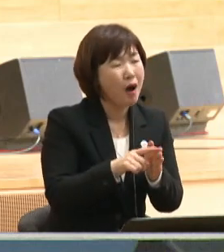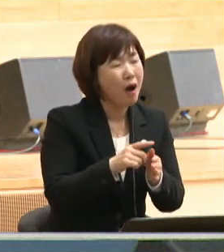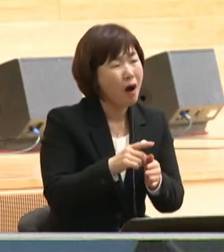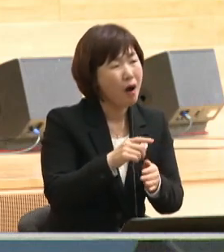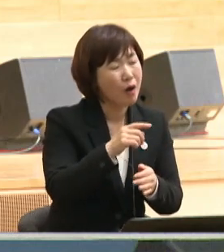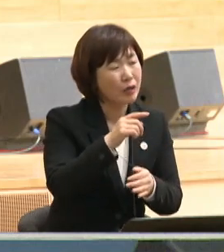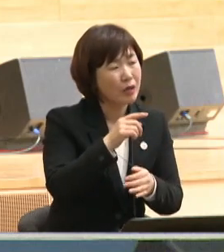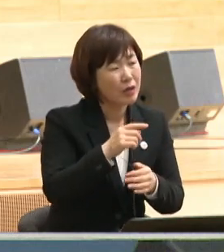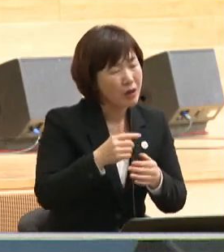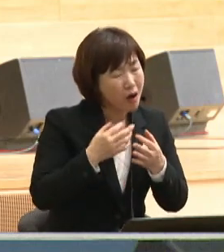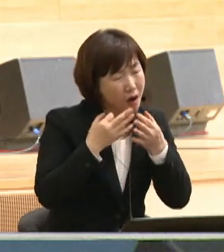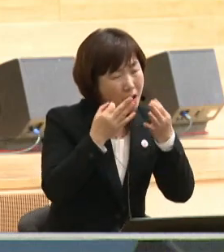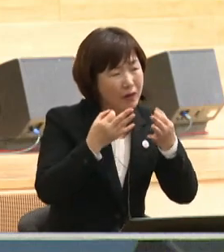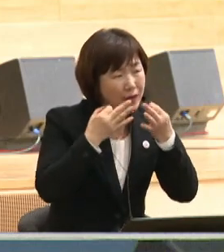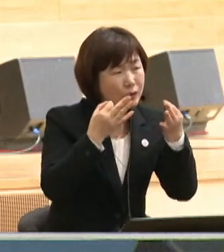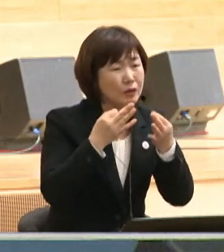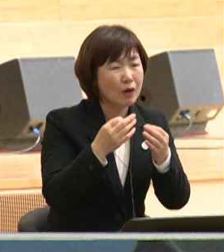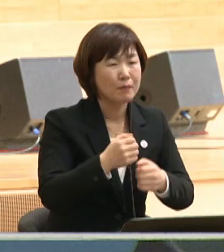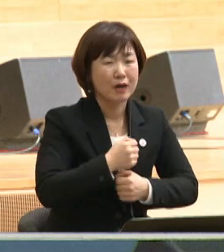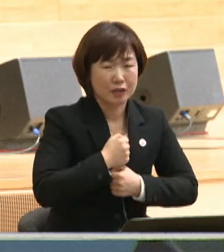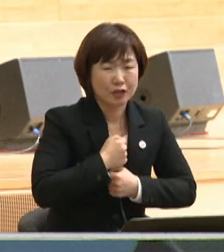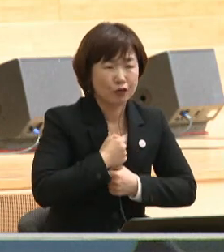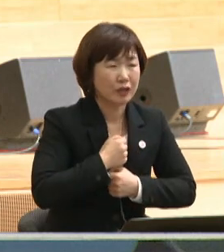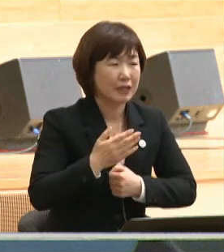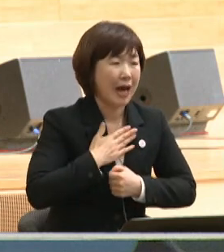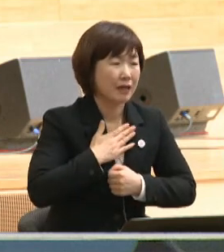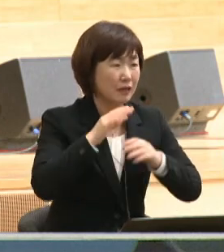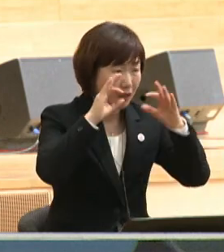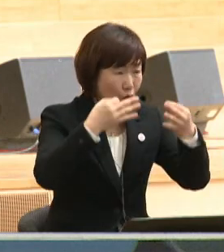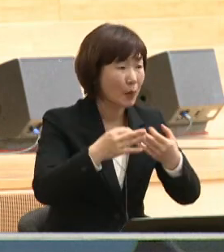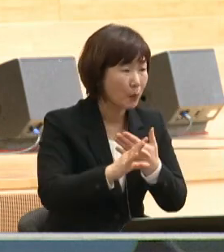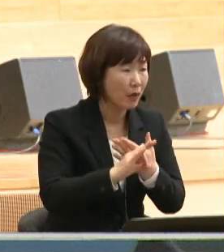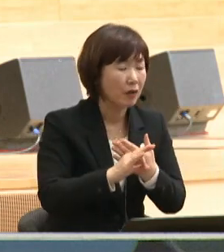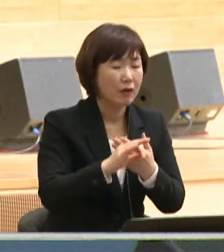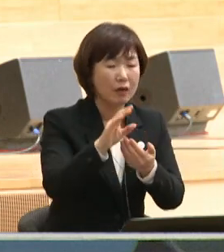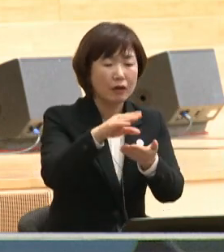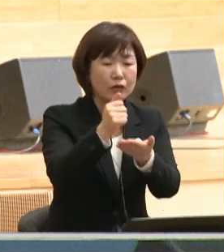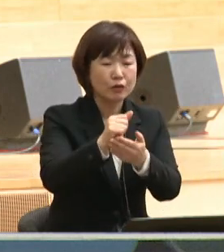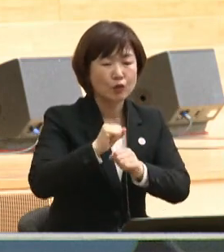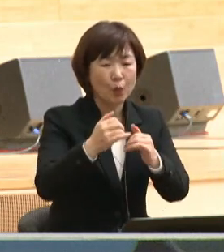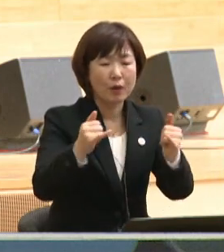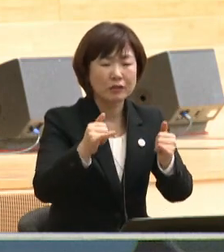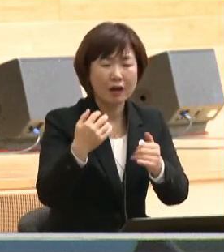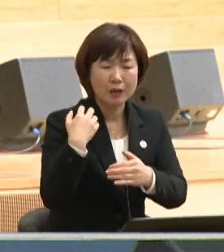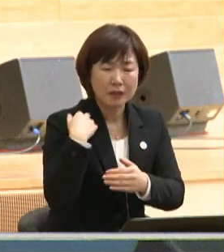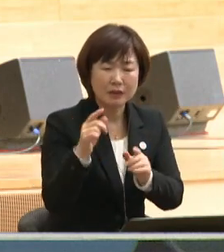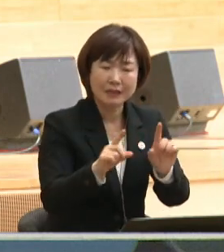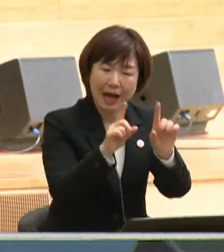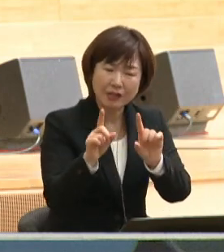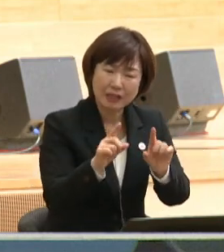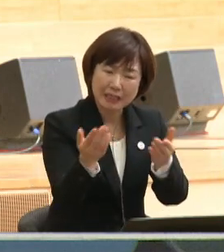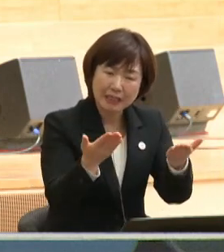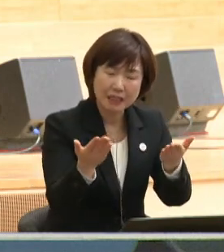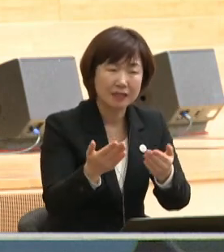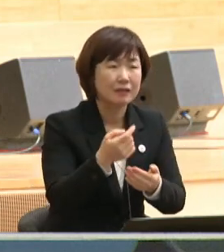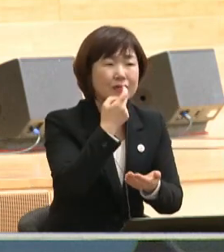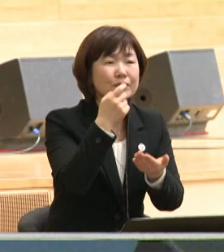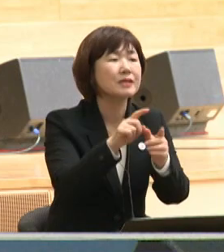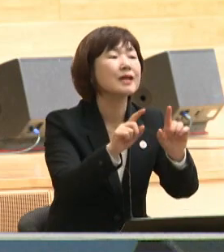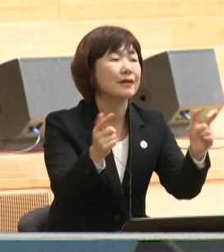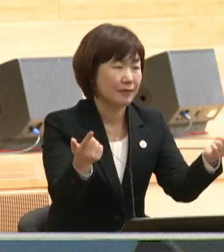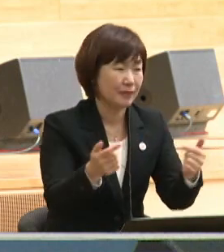챙겨내고 있는 그런 우리의 형편을 돌아보면 그리스도 예수의 좋은 병사로 산다는 거 결코 쉬워 보이지 않는 것이 사실입니다